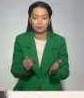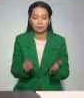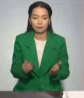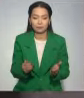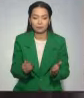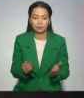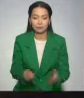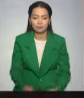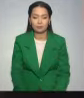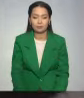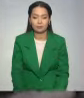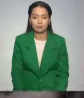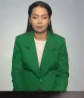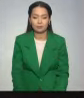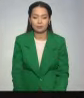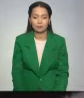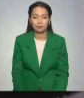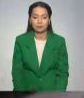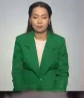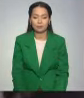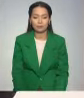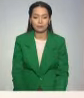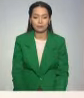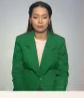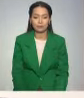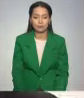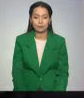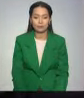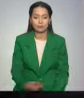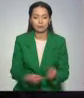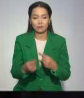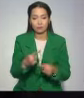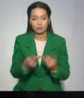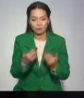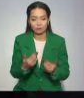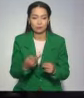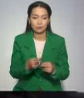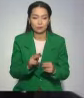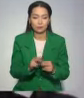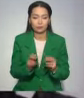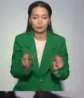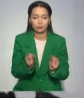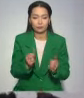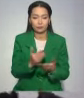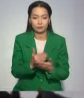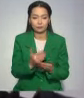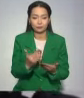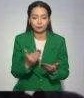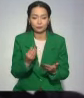стукнул раз стукнул пролетела значит обратно иди не он у меня стульчик